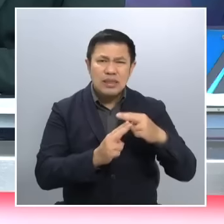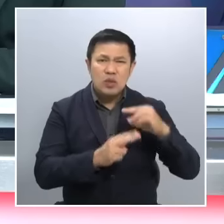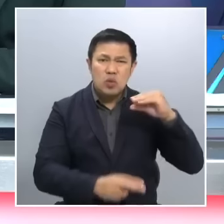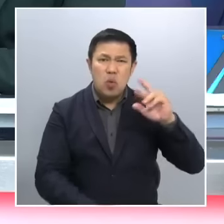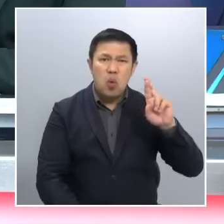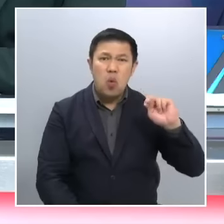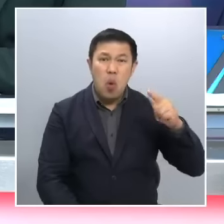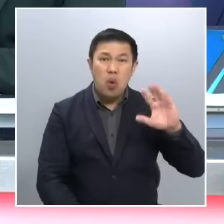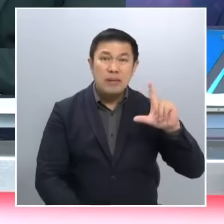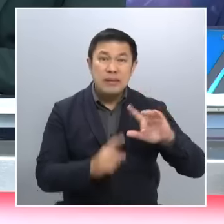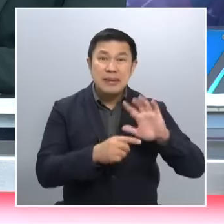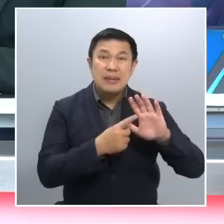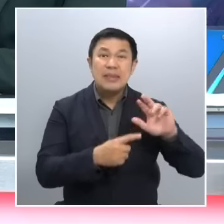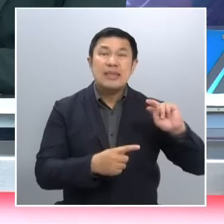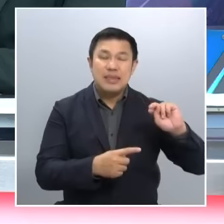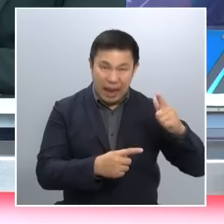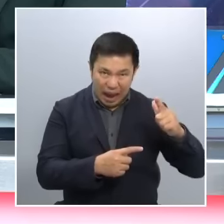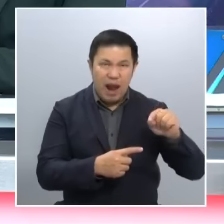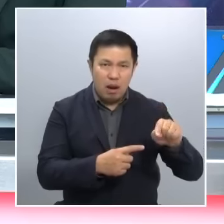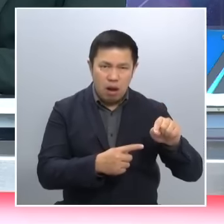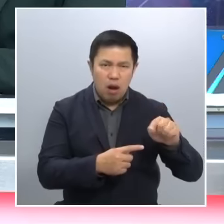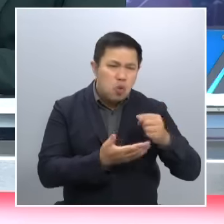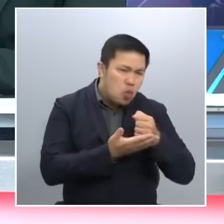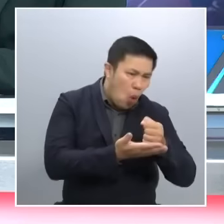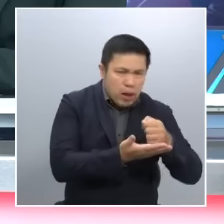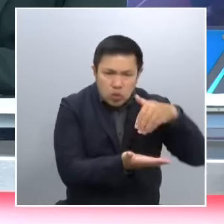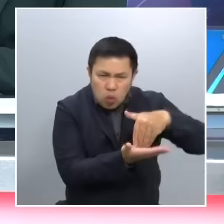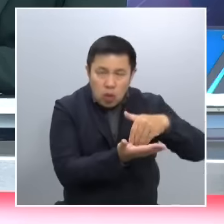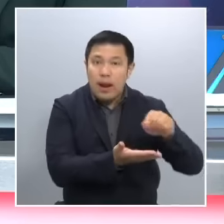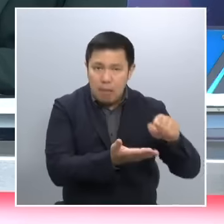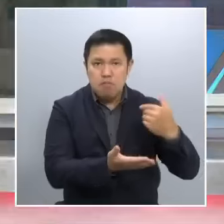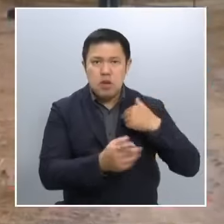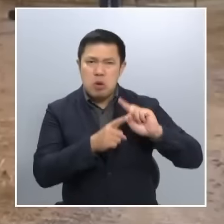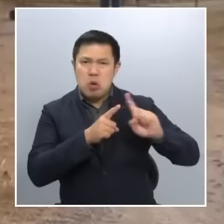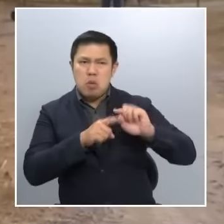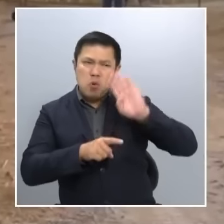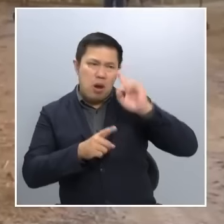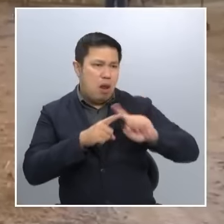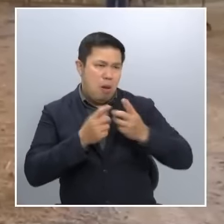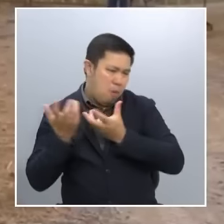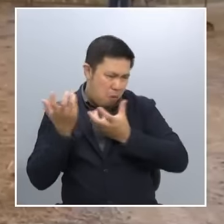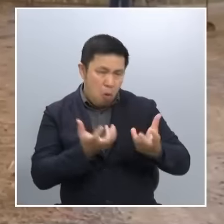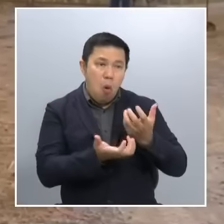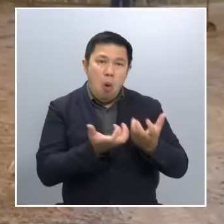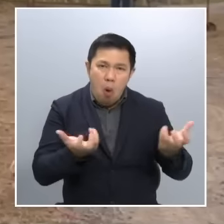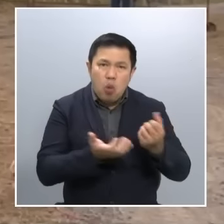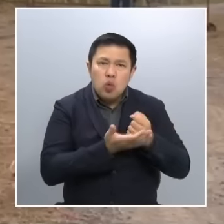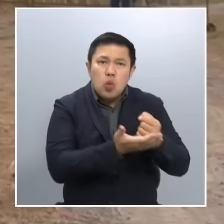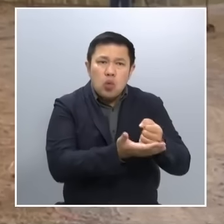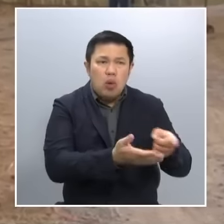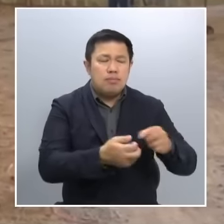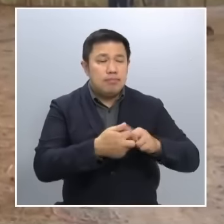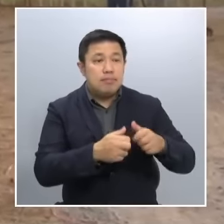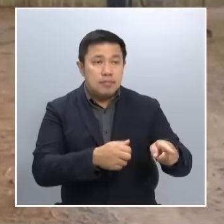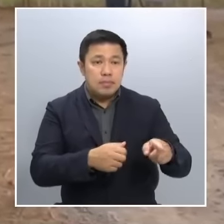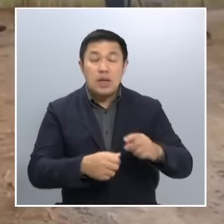พื่อมอบสิ่งของช่วยเหลือให้กับครอบครัวของผู้ประสบเหตุเจ้าหน้าที่เองได้มีการกั้นพื้นที่สื่อนะคะคือให้สื่อทำ